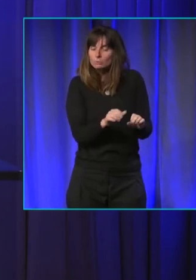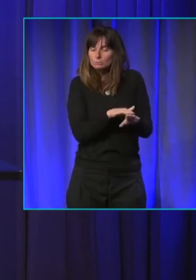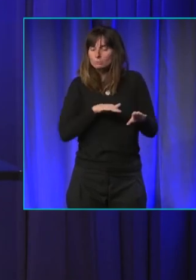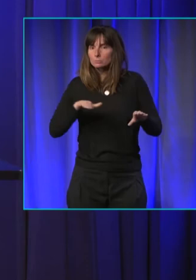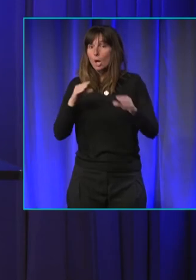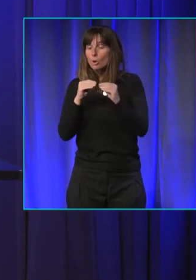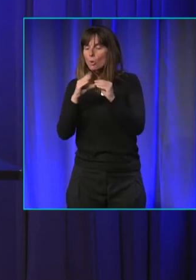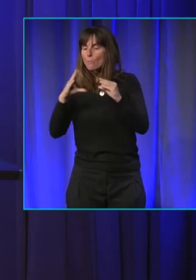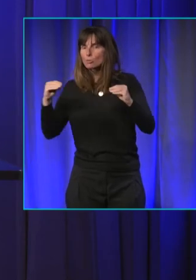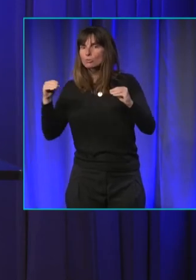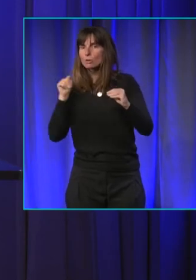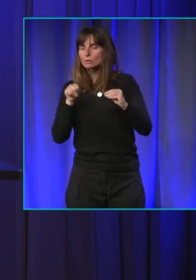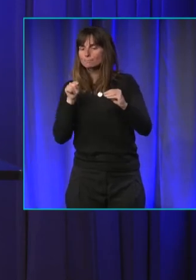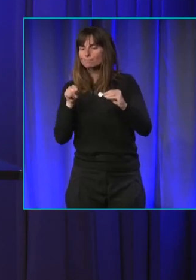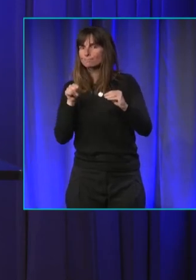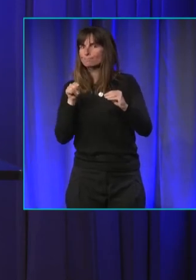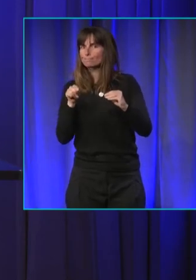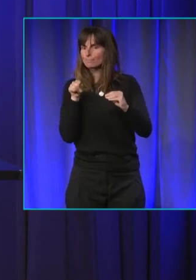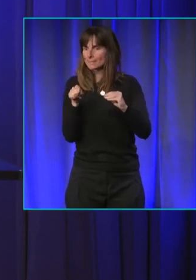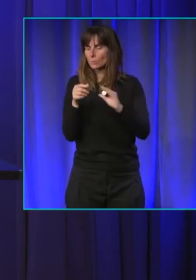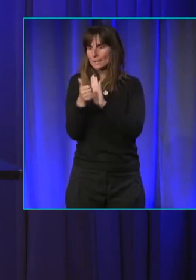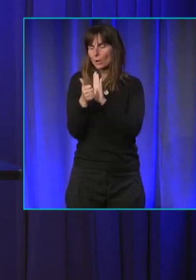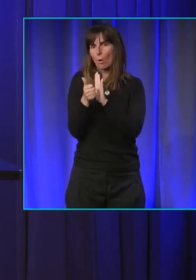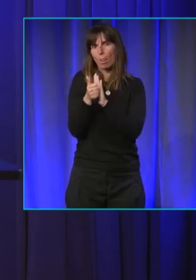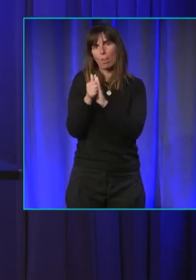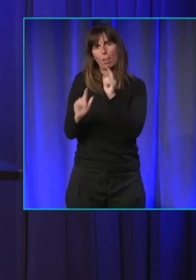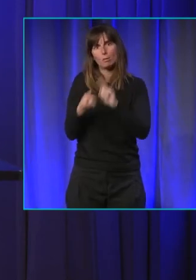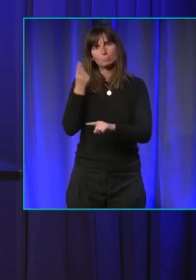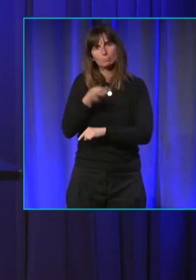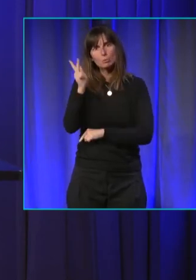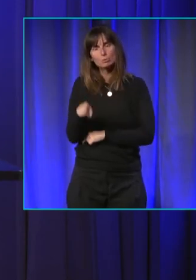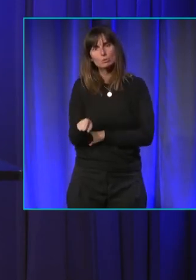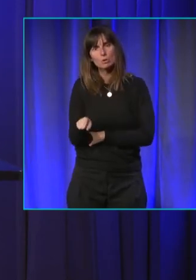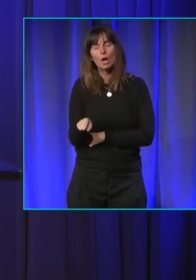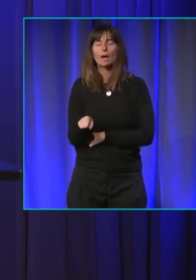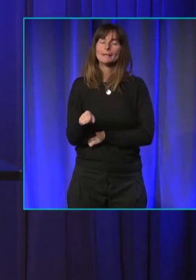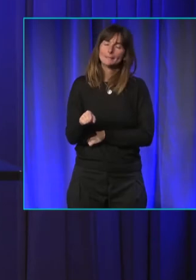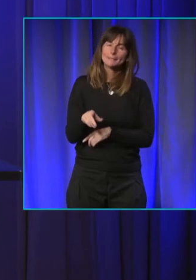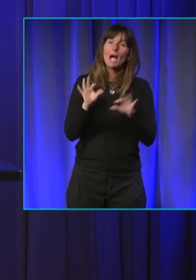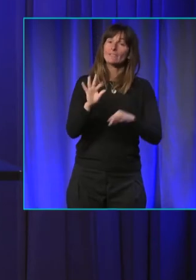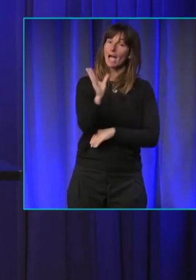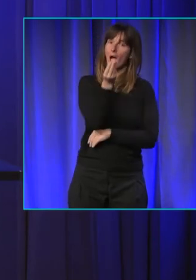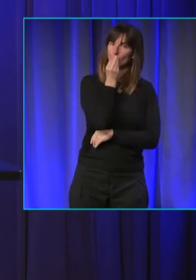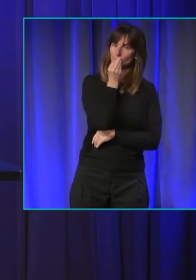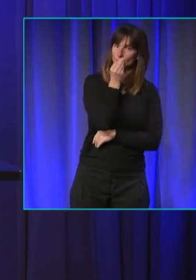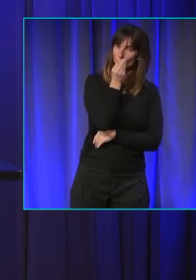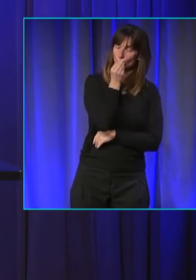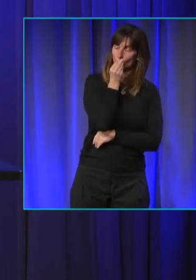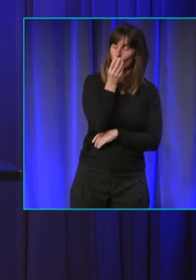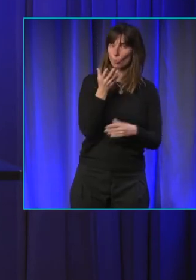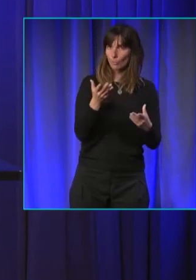muscle qui est l'organe effecteur. Donc, l'alimentation, il faut quand même que l'apport en